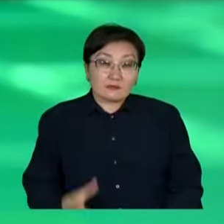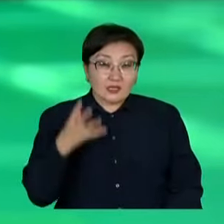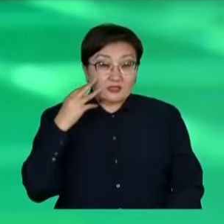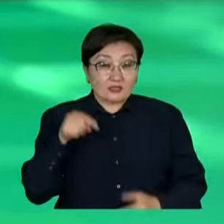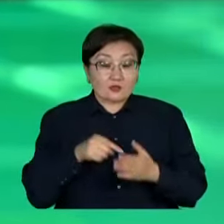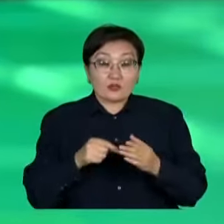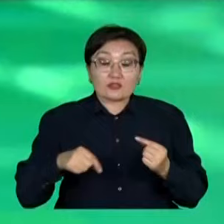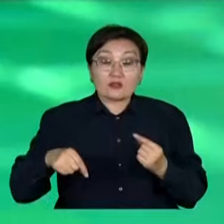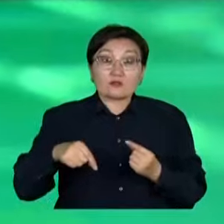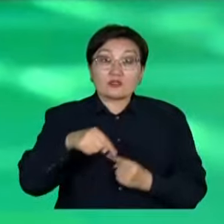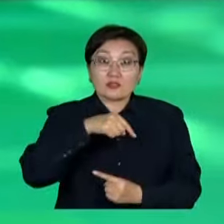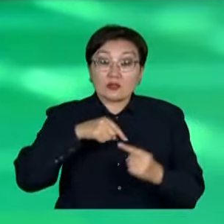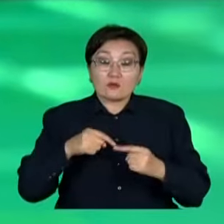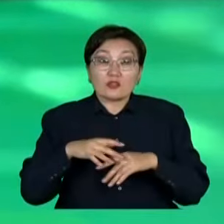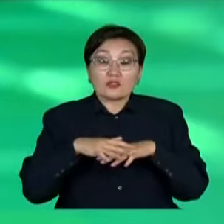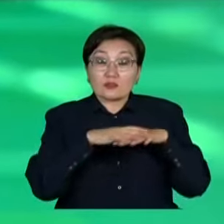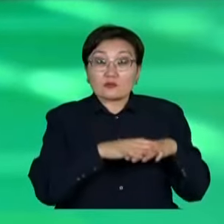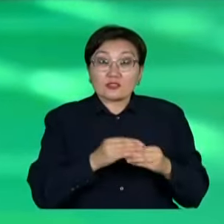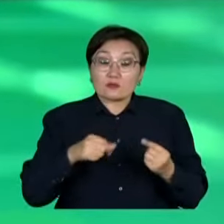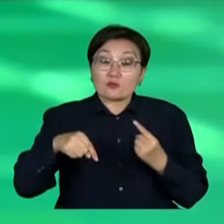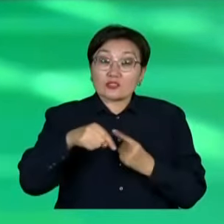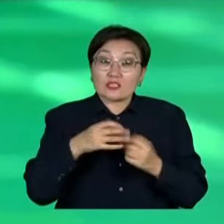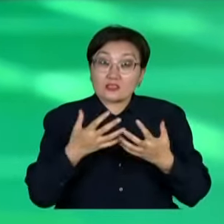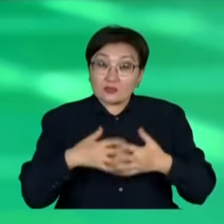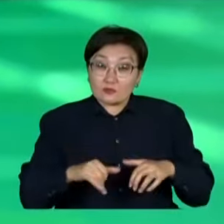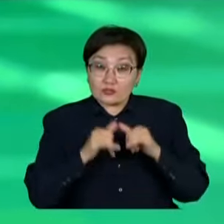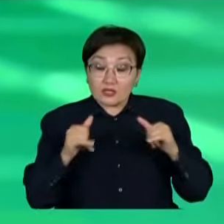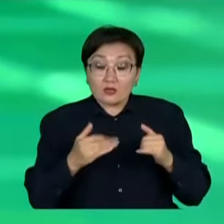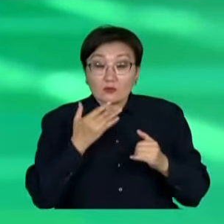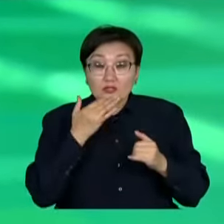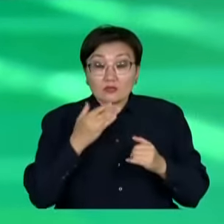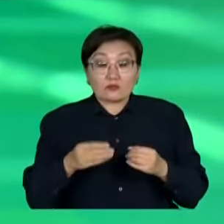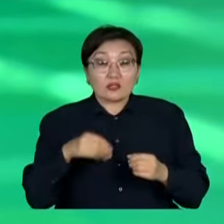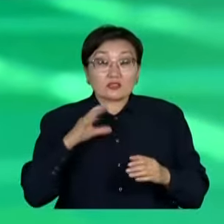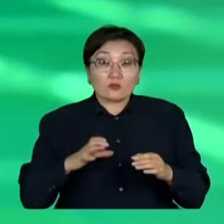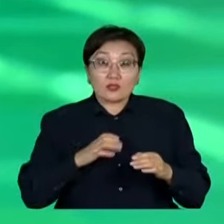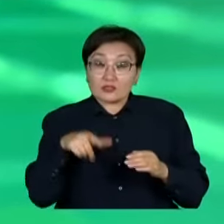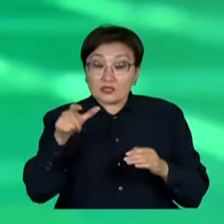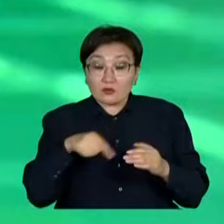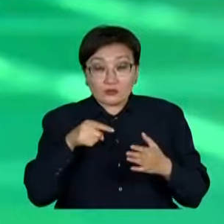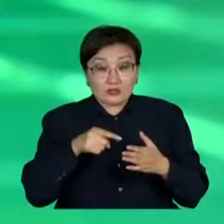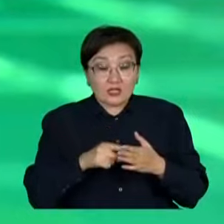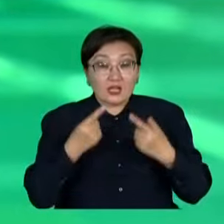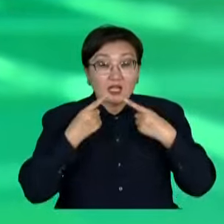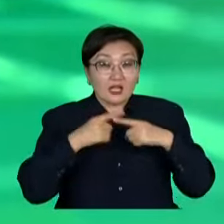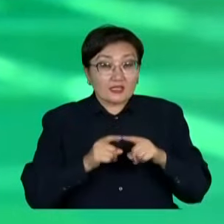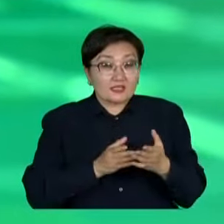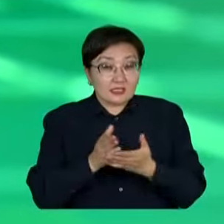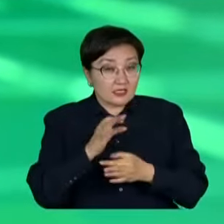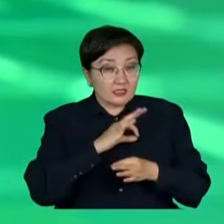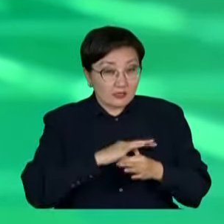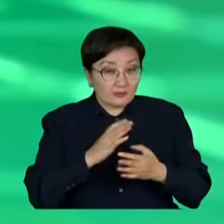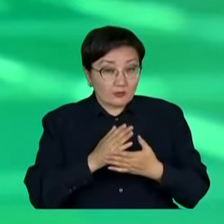Алматының кәсіпкерлік әлеуеті инвесторлар есебінен де артып келеді. Әзірсе шетелдің қалталы азаматтары үшін қаланың IT саласы тиімді болып